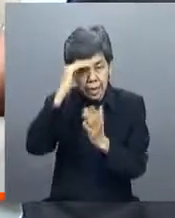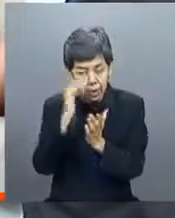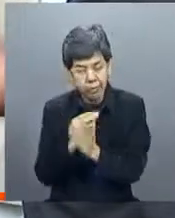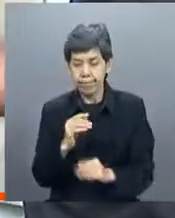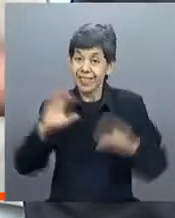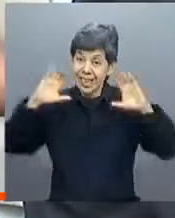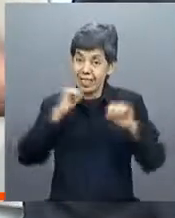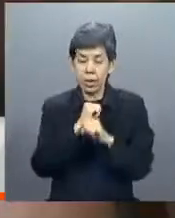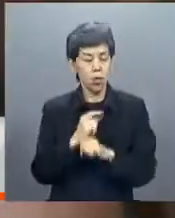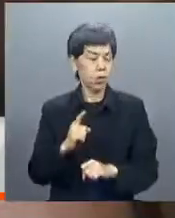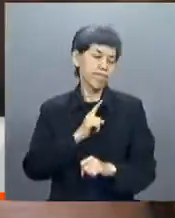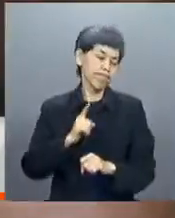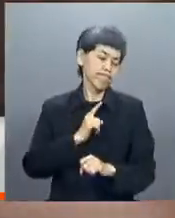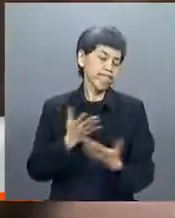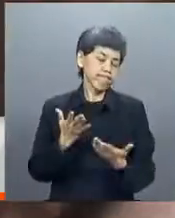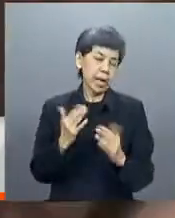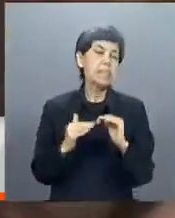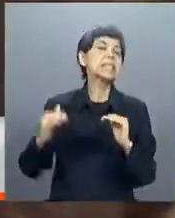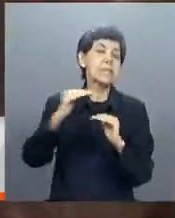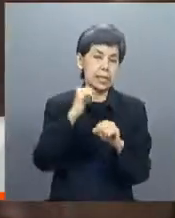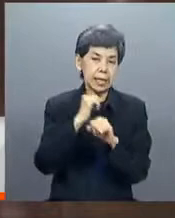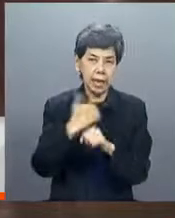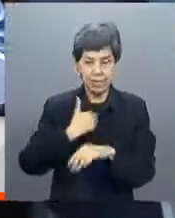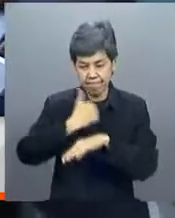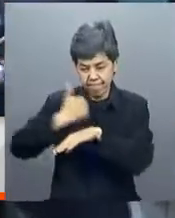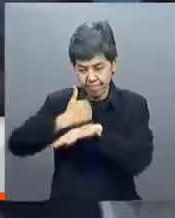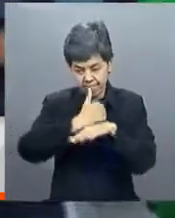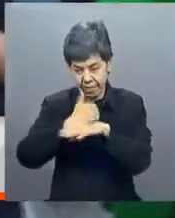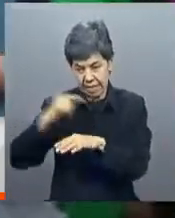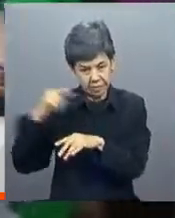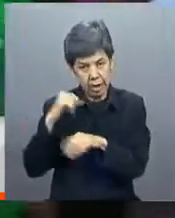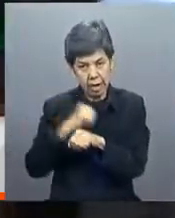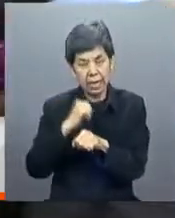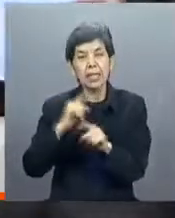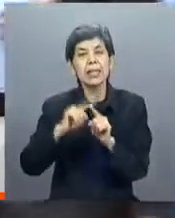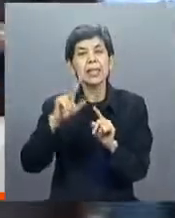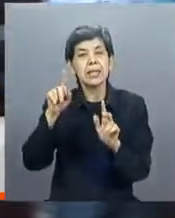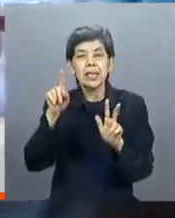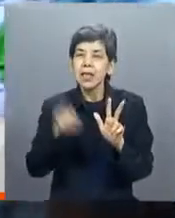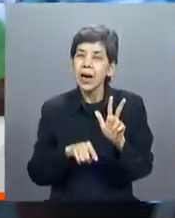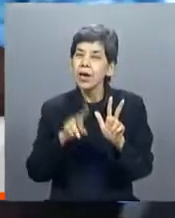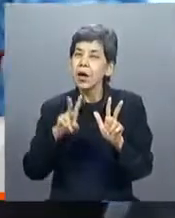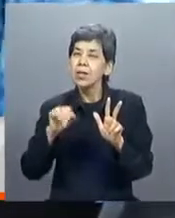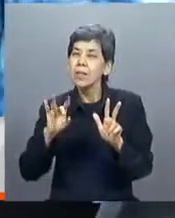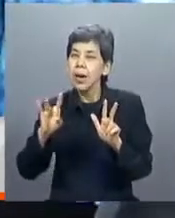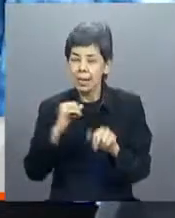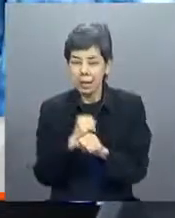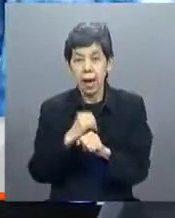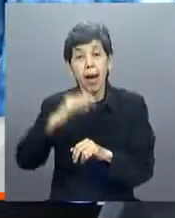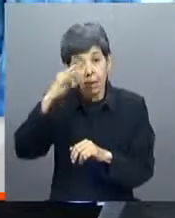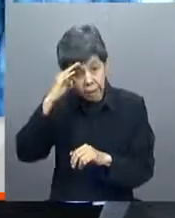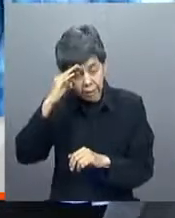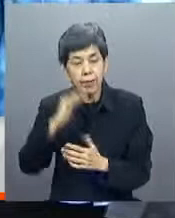ติราชการเกินหน้าที่เพราะผู้มีอำนาจบังคับใช้คำสั่งที่3/2558คือทหาร